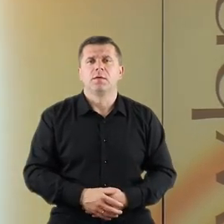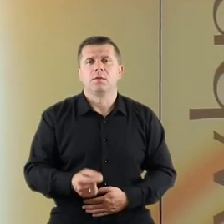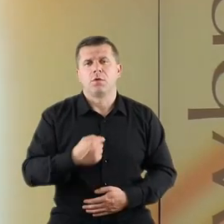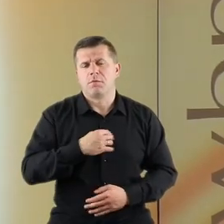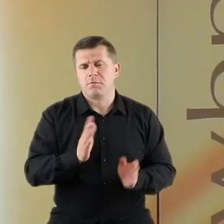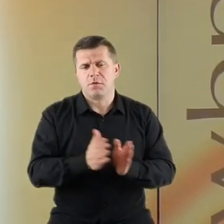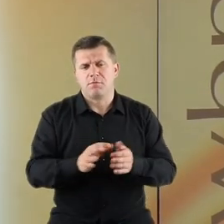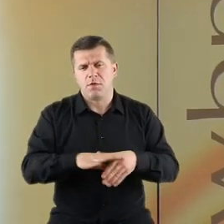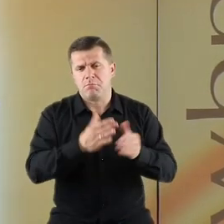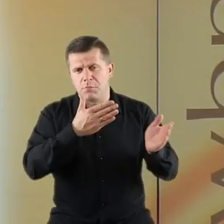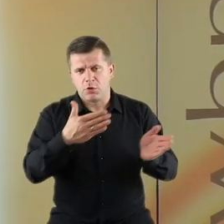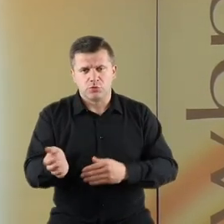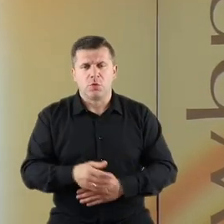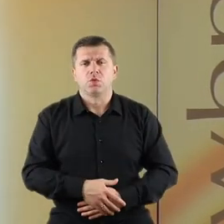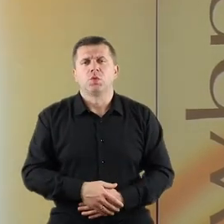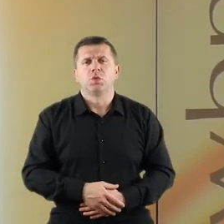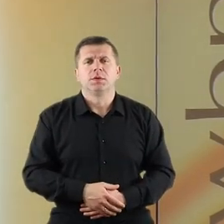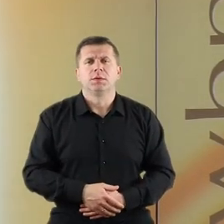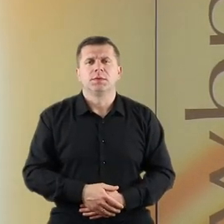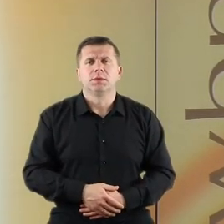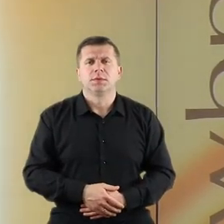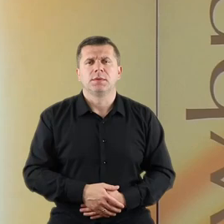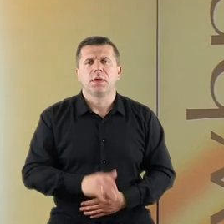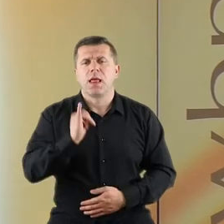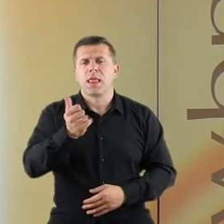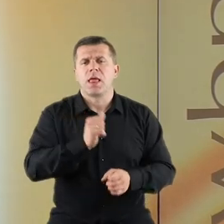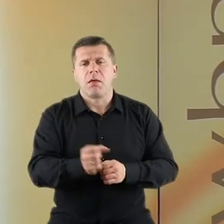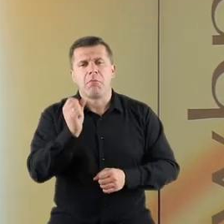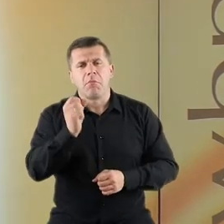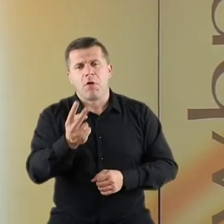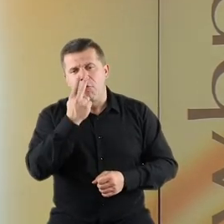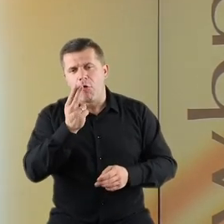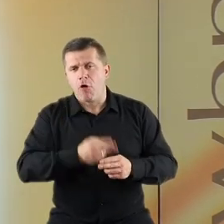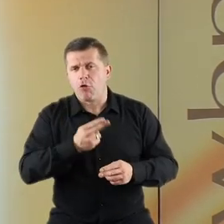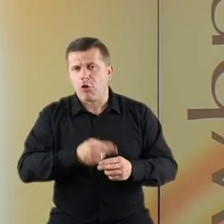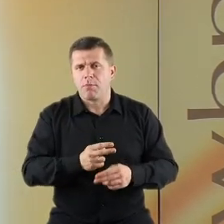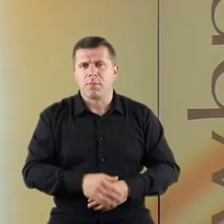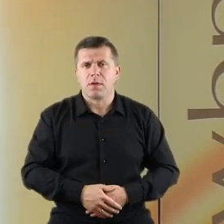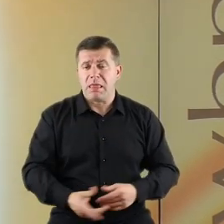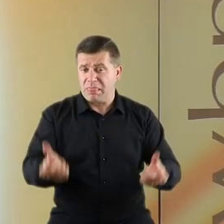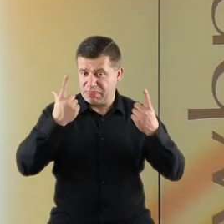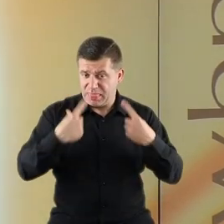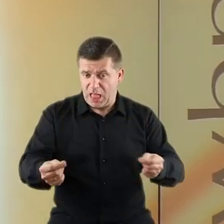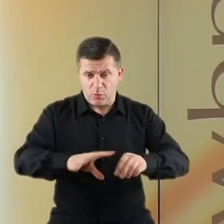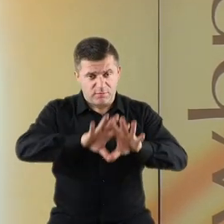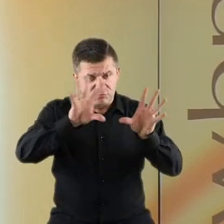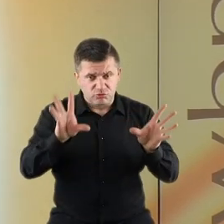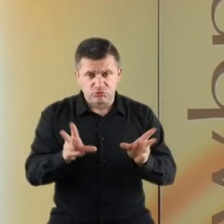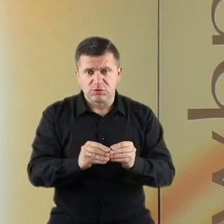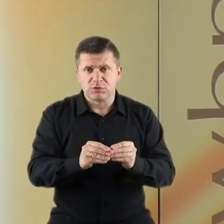porządku Jakie są objawy oczywiście od nagłe wszystko